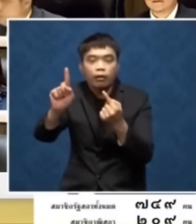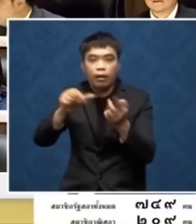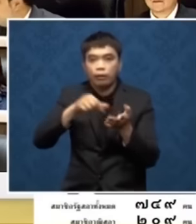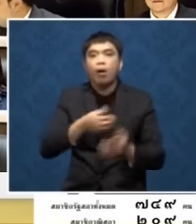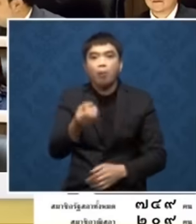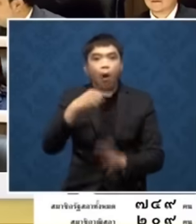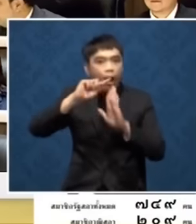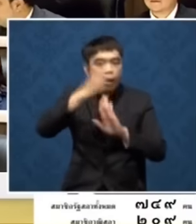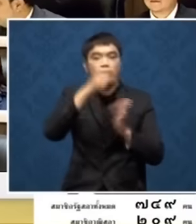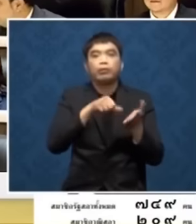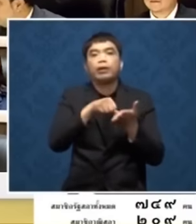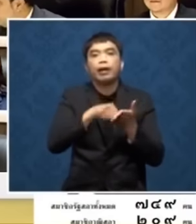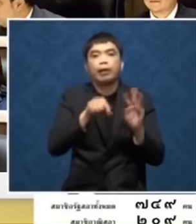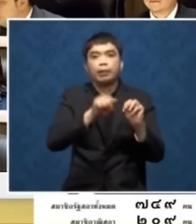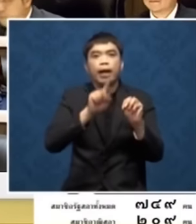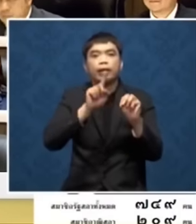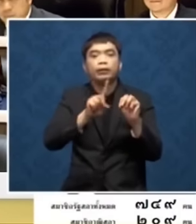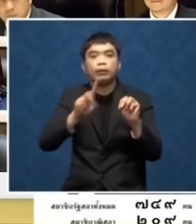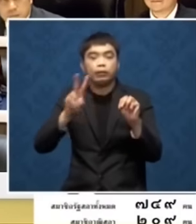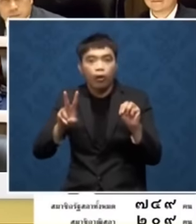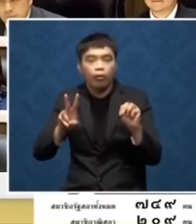ก้ไขมาตรา112แล้ว